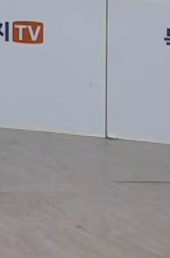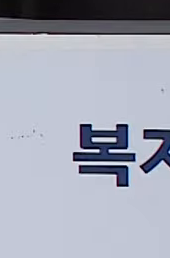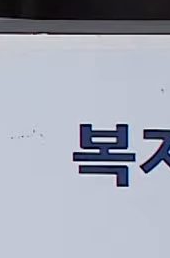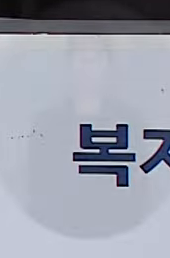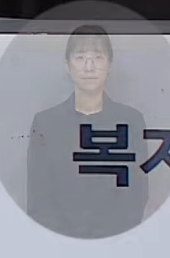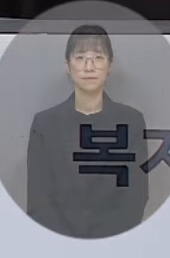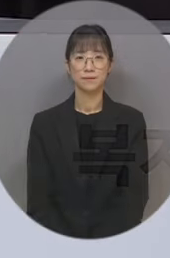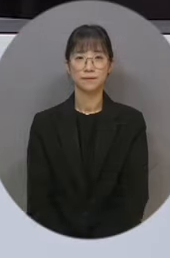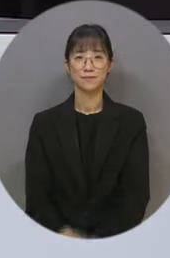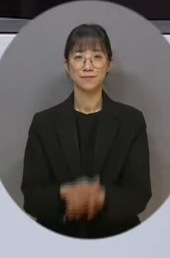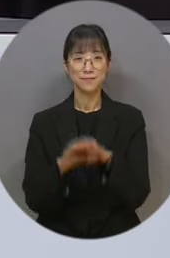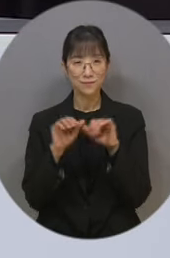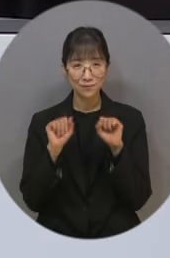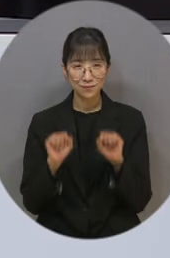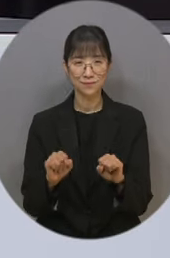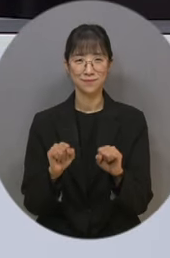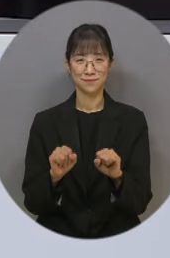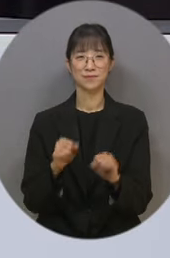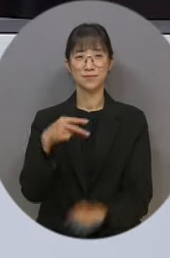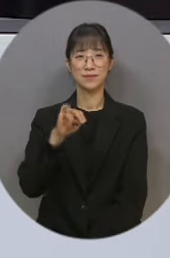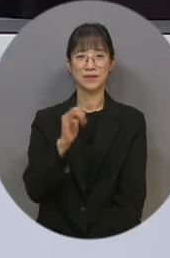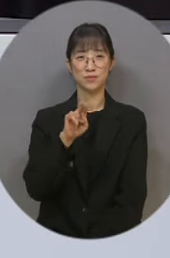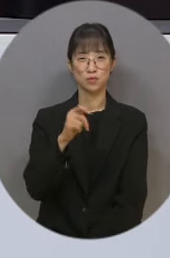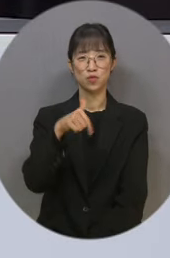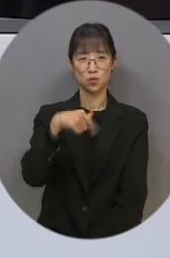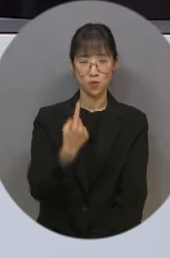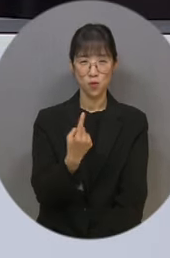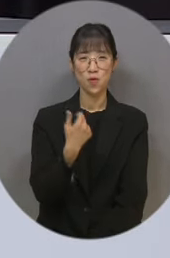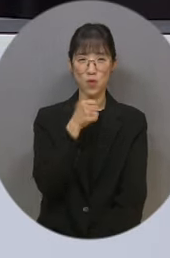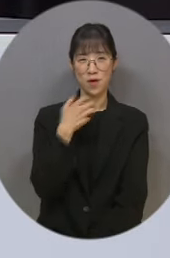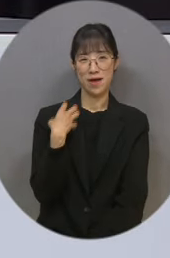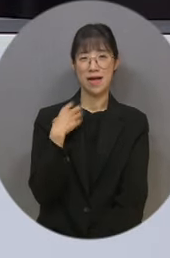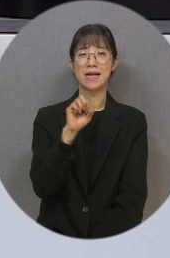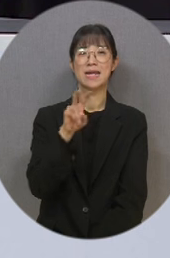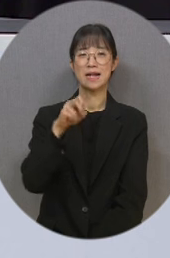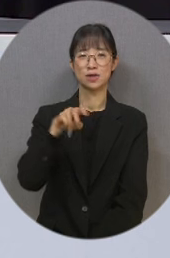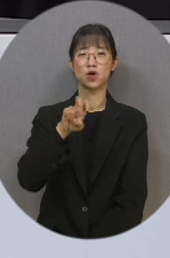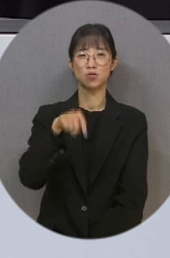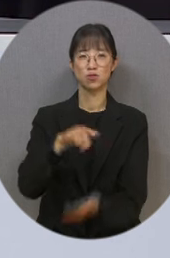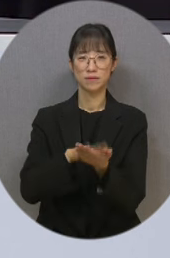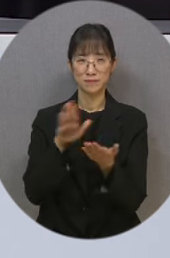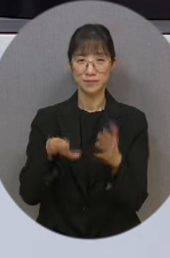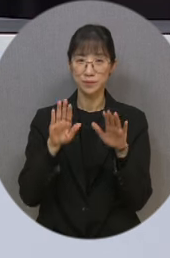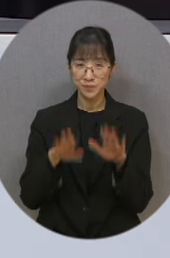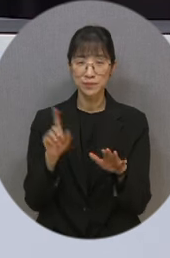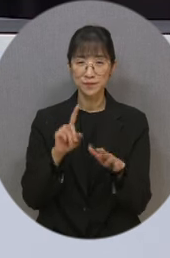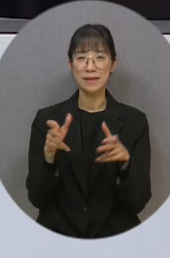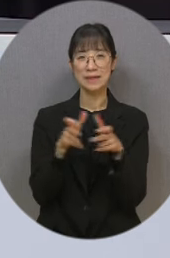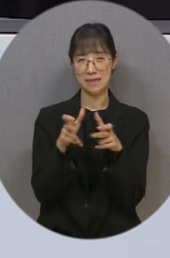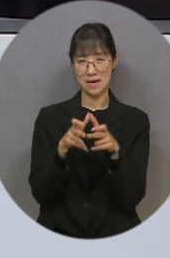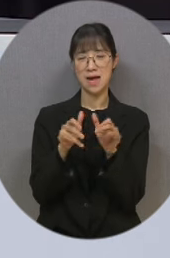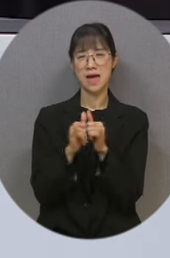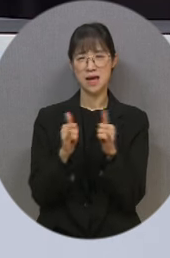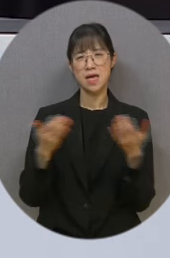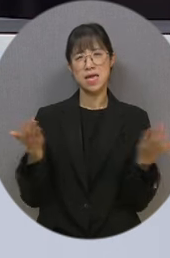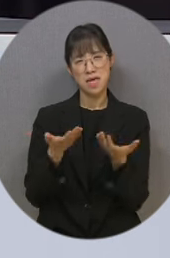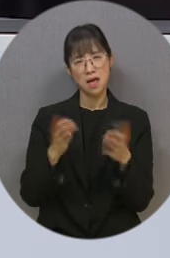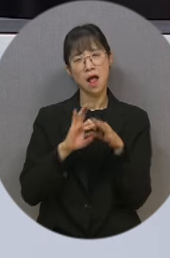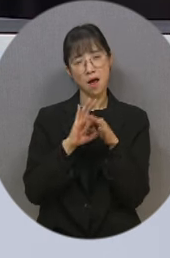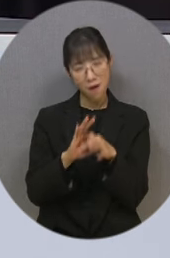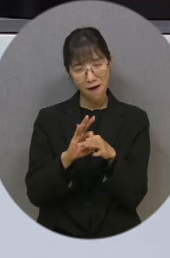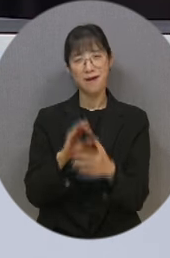시청자 여러분 안녕하십니까 신문고의 양정문 있니다 오늘 신문고에서 장애인들의 일자리 문제를